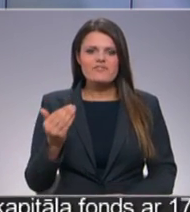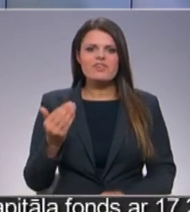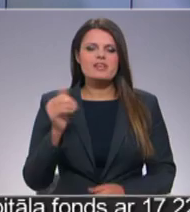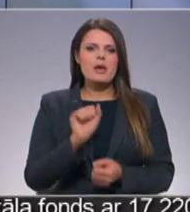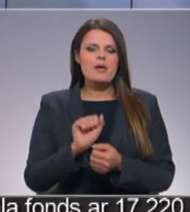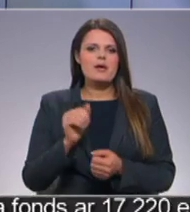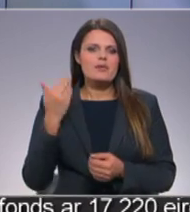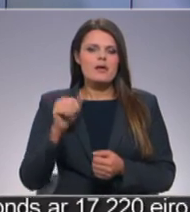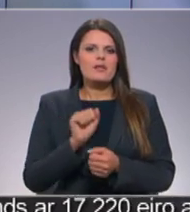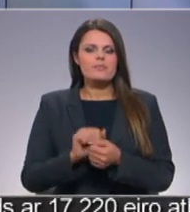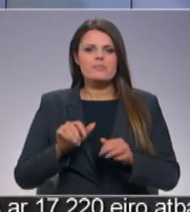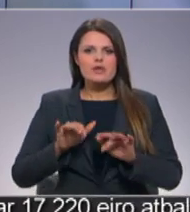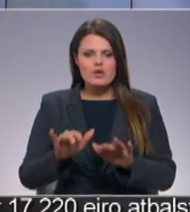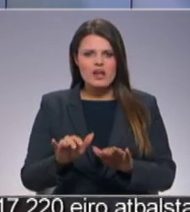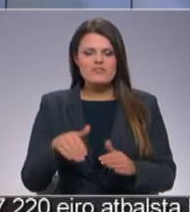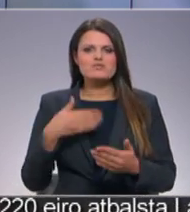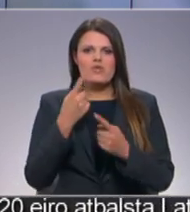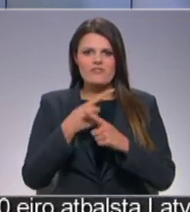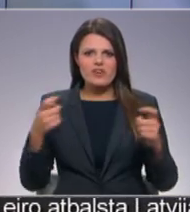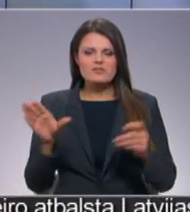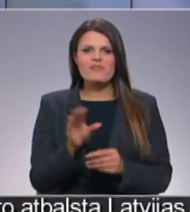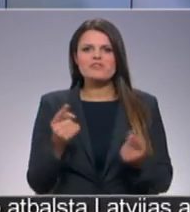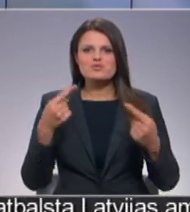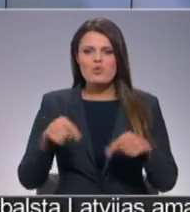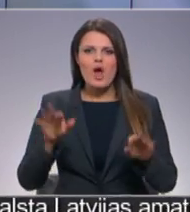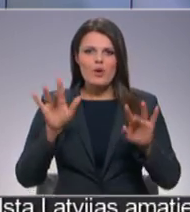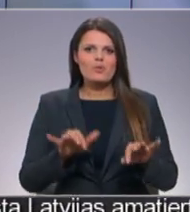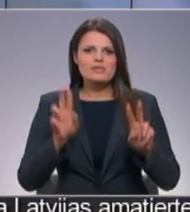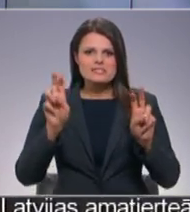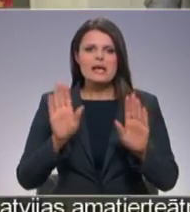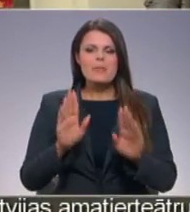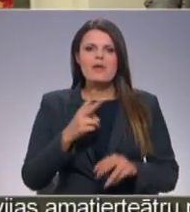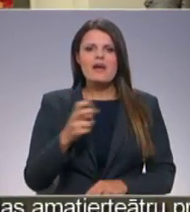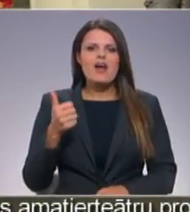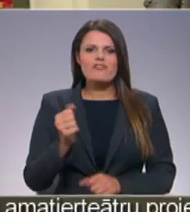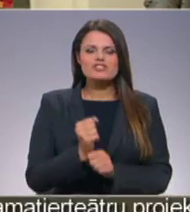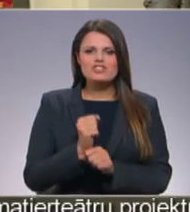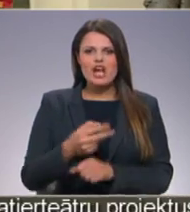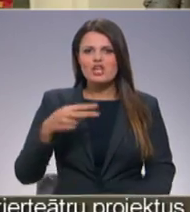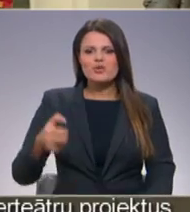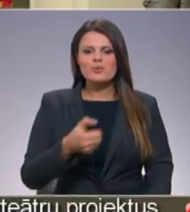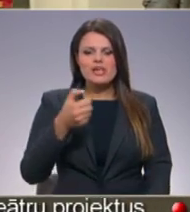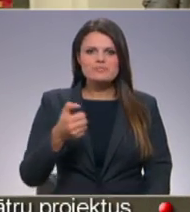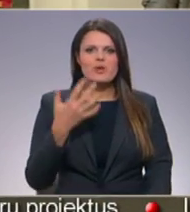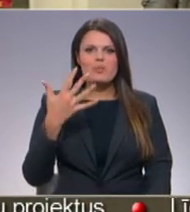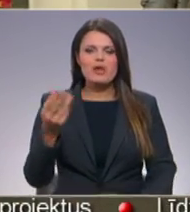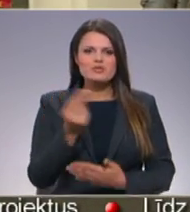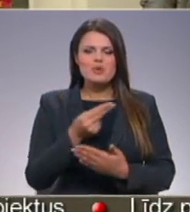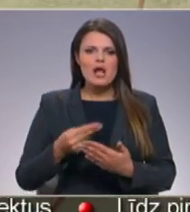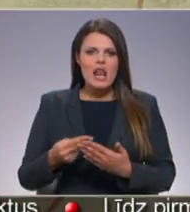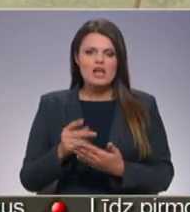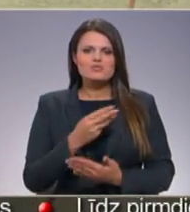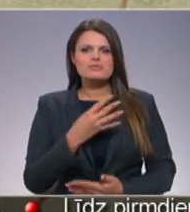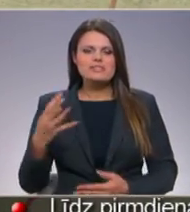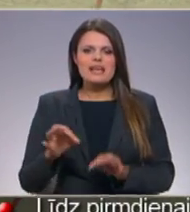vēstījumu Visu laiku snieg, pie kā mākslinieks strādāja 20 gadus. 35 gleznu sērija sākas ar Sibīrijas pieredzi, kad